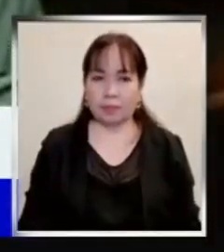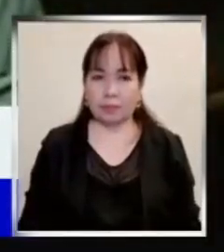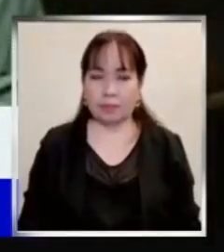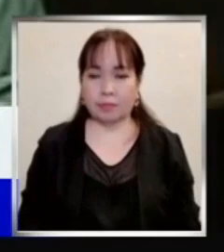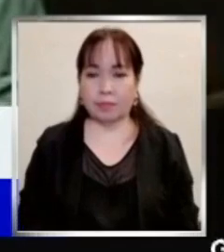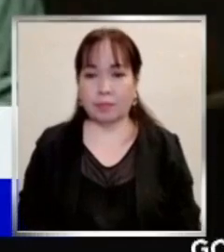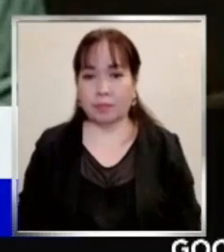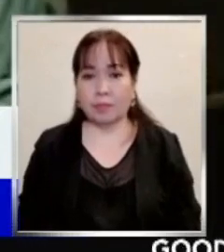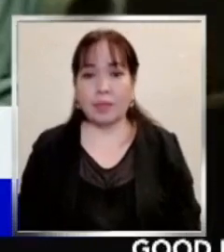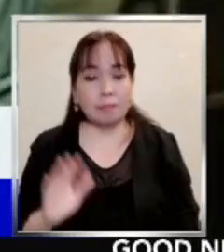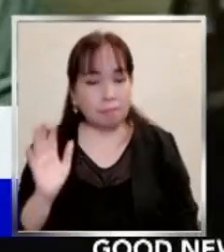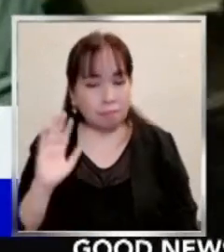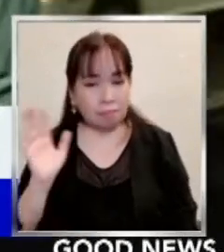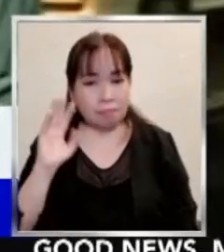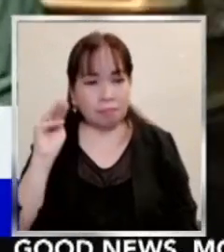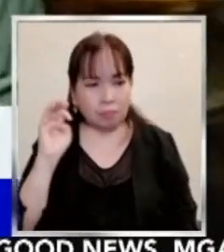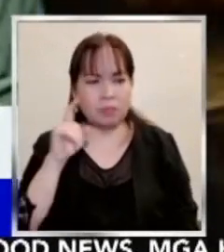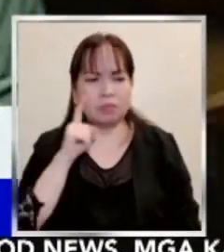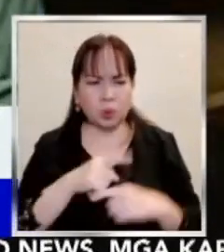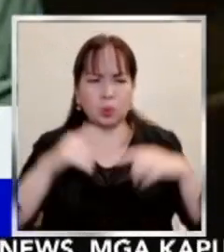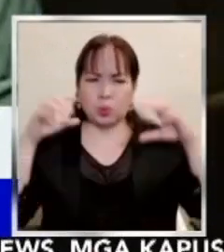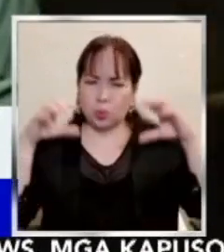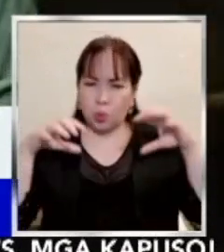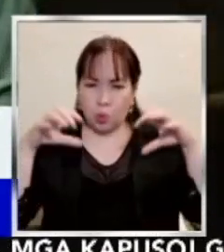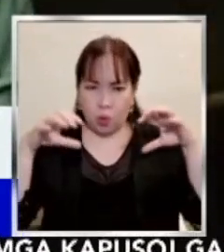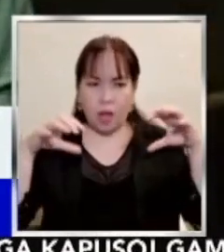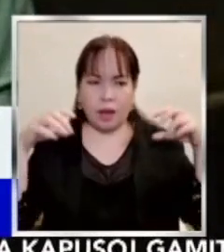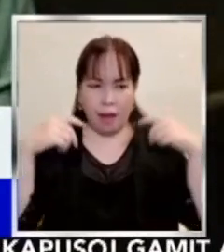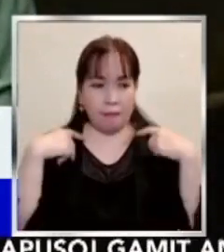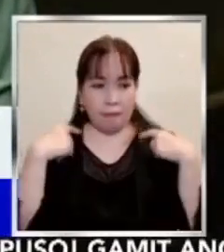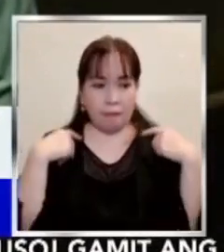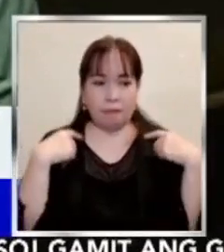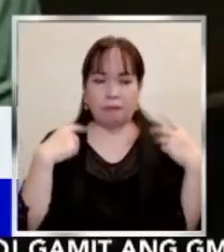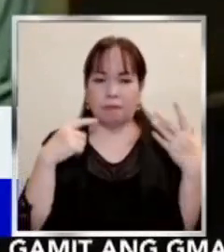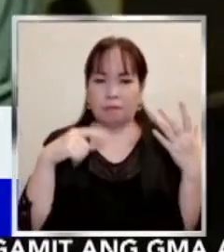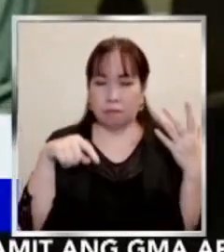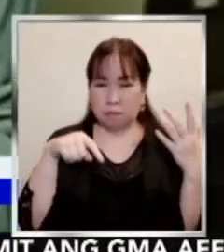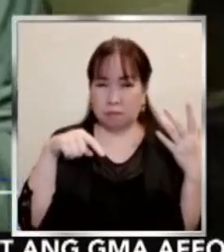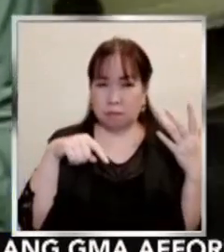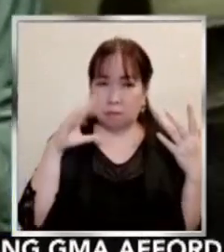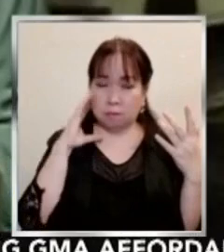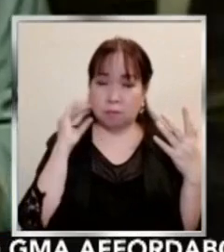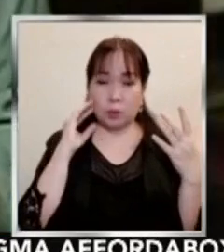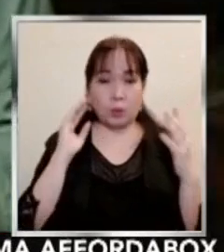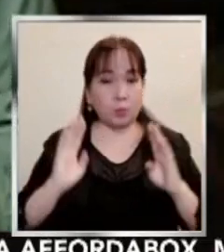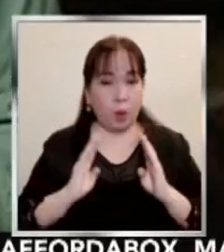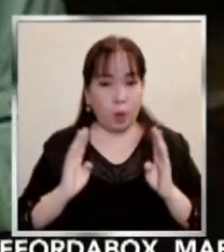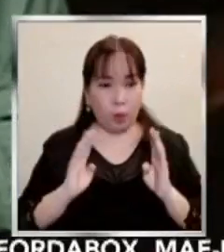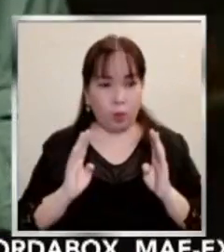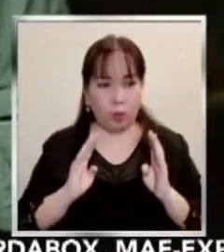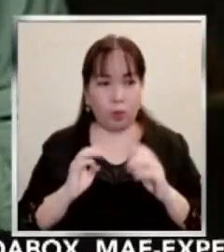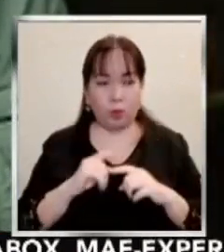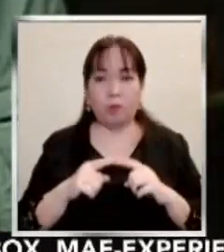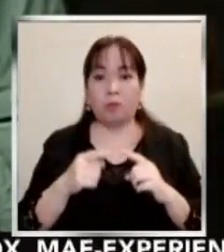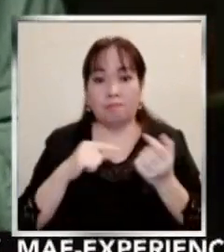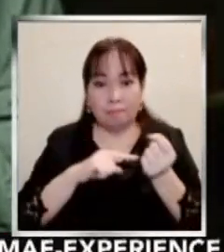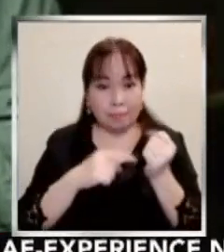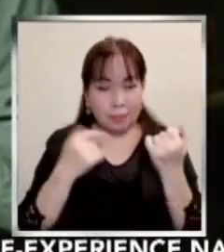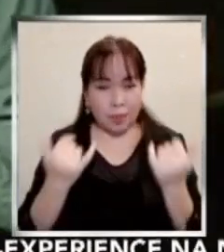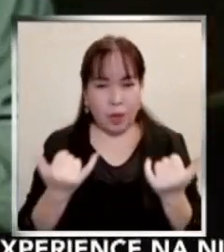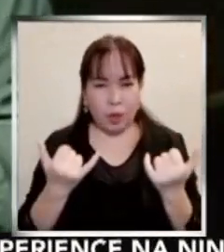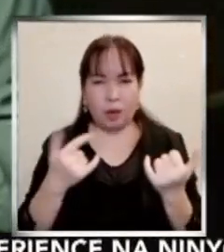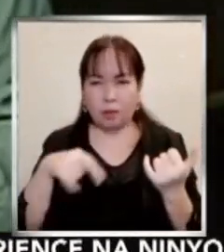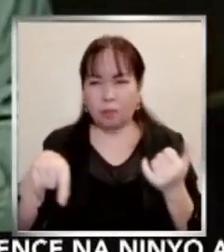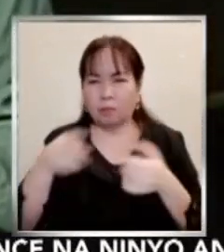Mel, pagbusog-bugsong ulan, yan ang nararanasan dito sa Baguio City. Kaya simula ngayong araw, isinailalim na sa